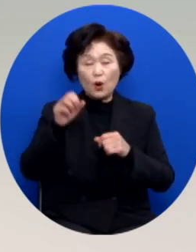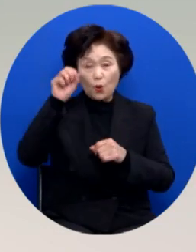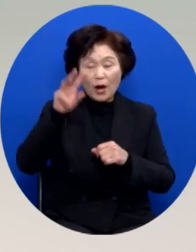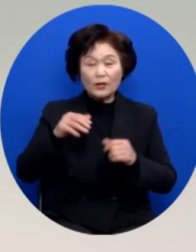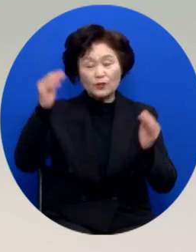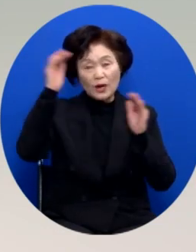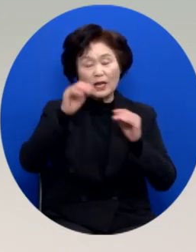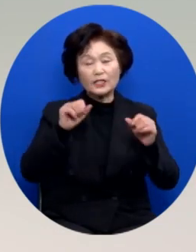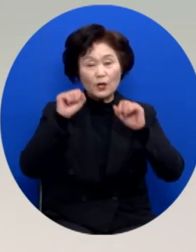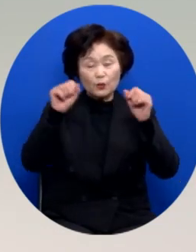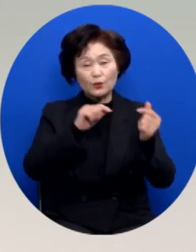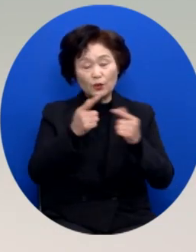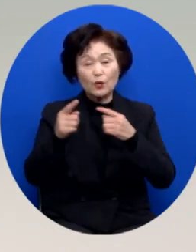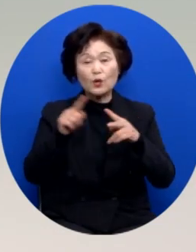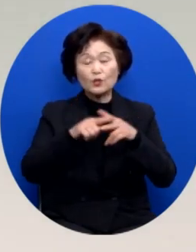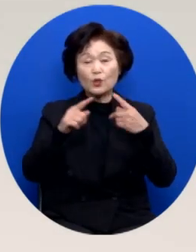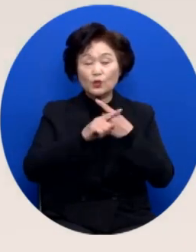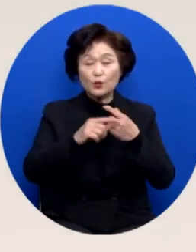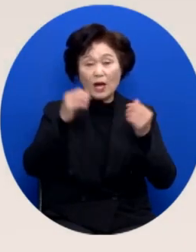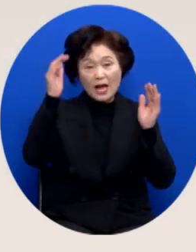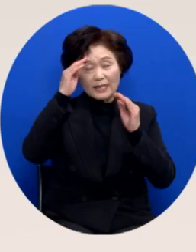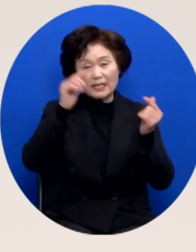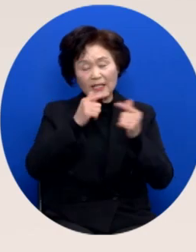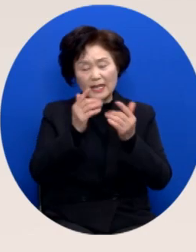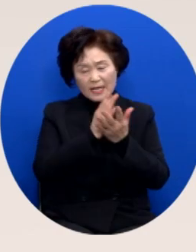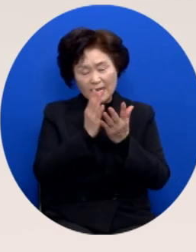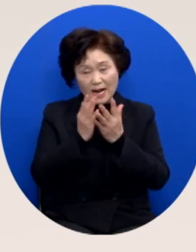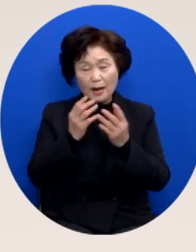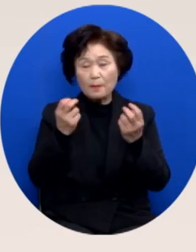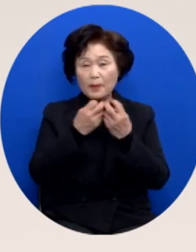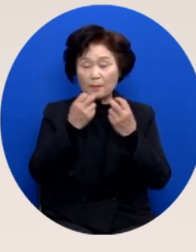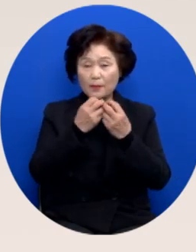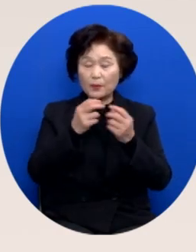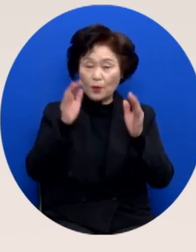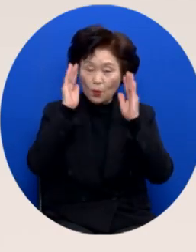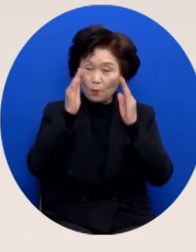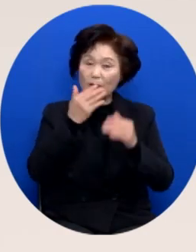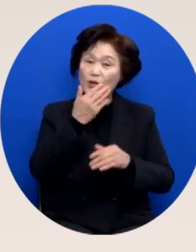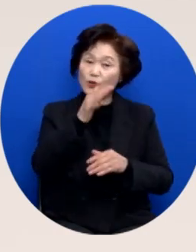학생운동 등 초중학교 학생들이 다양한 주제로 학습할 수 있도록 구성됐습니다.